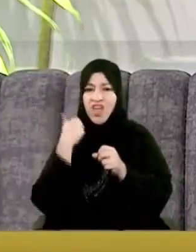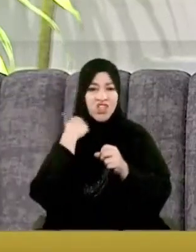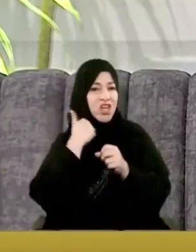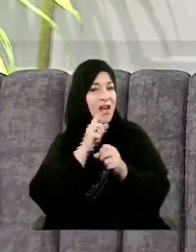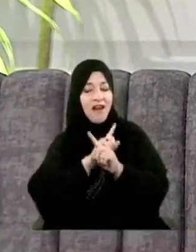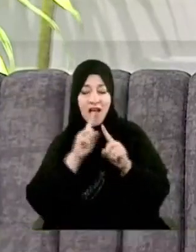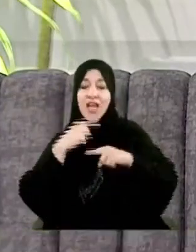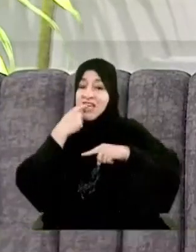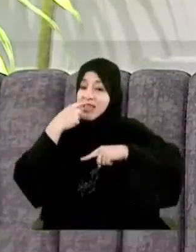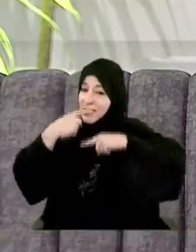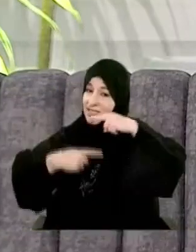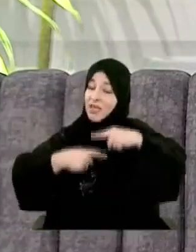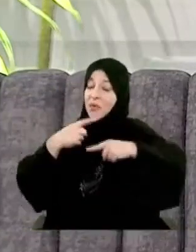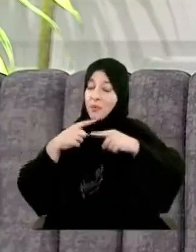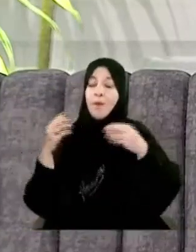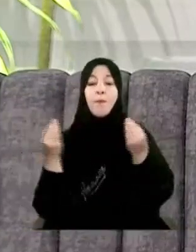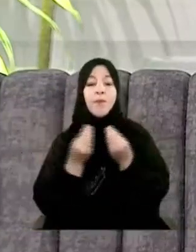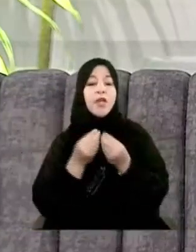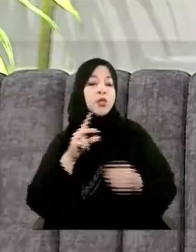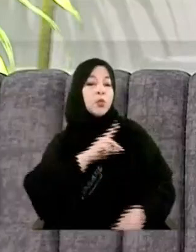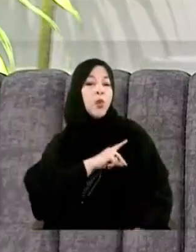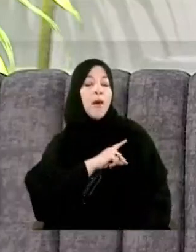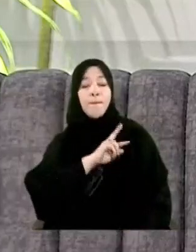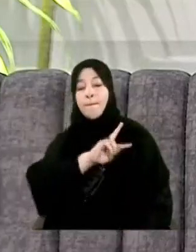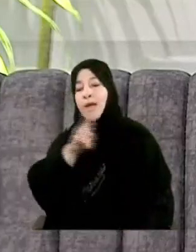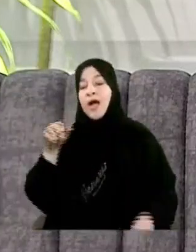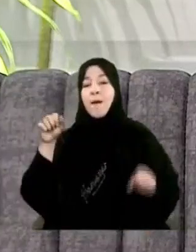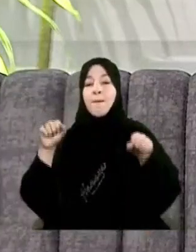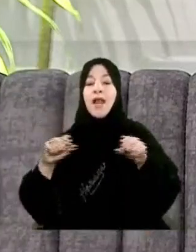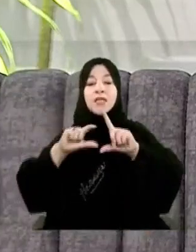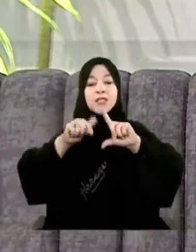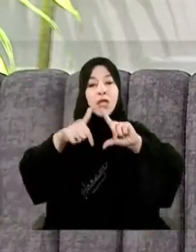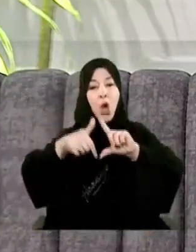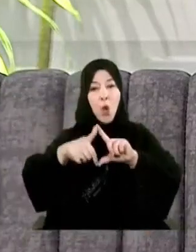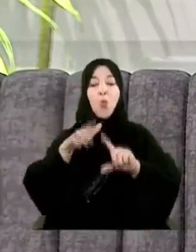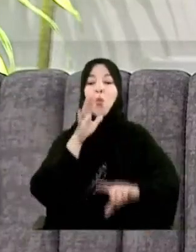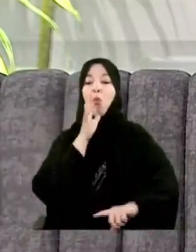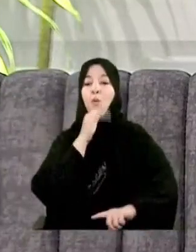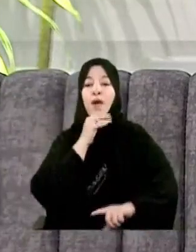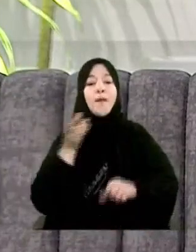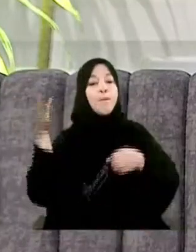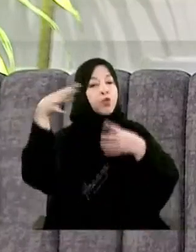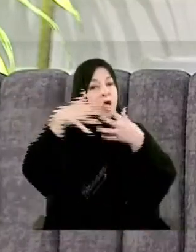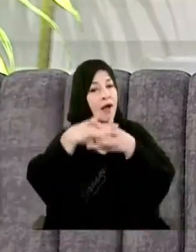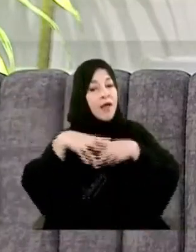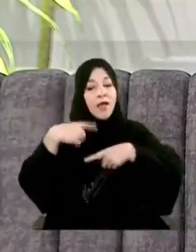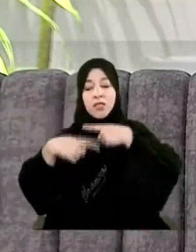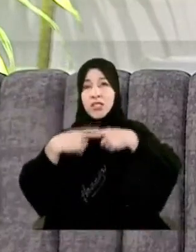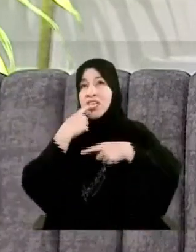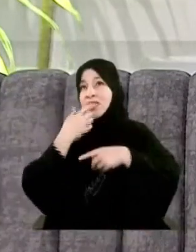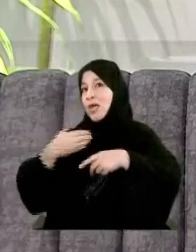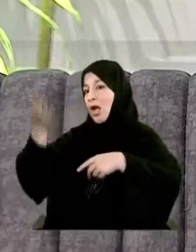هي تقام سنويا بين مختلف طالبات دول مجلس التعاون الخليجي، وبدأت من سنوات